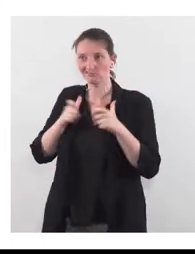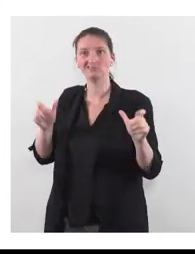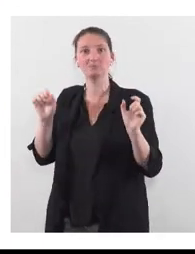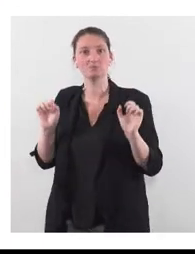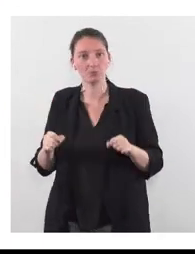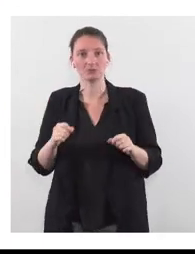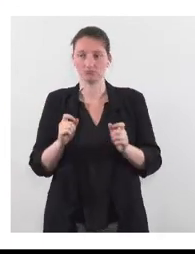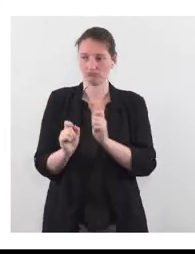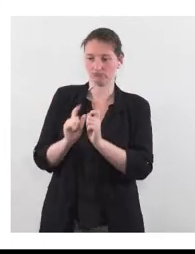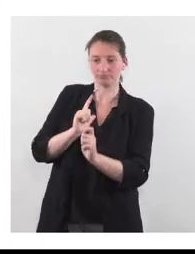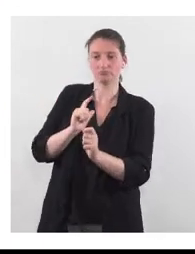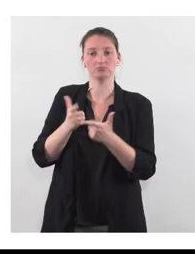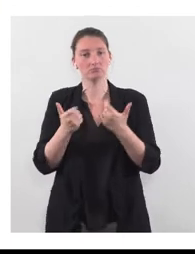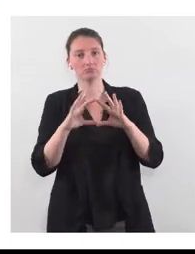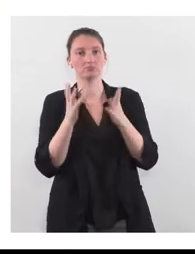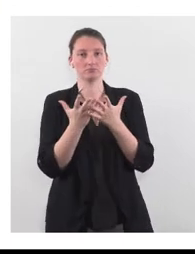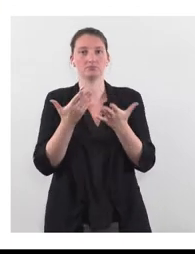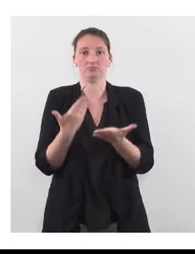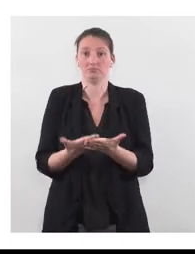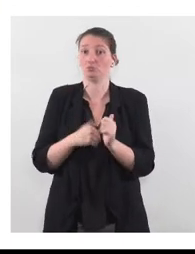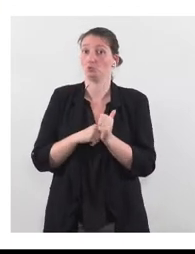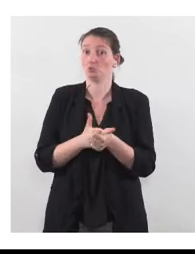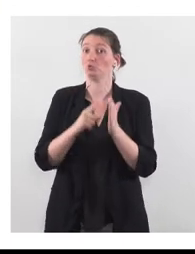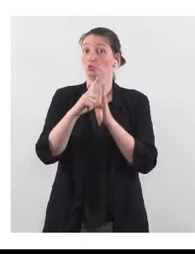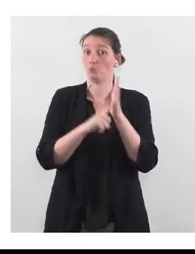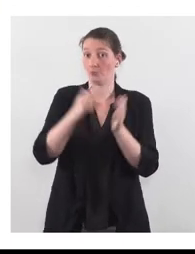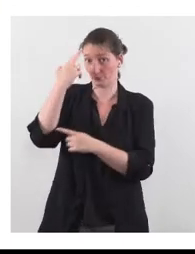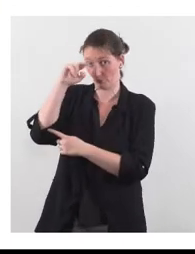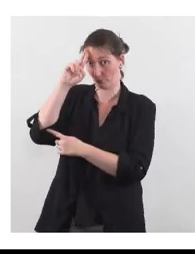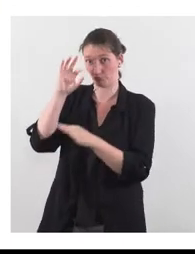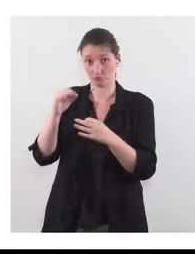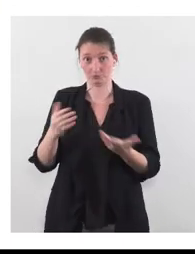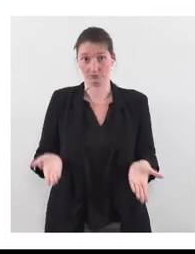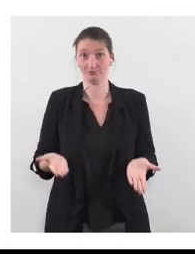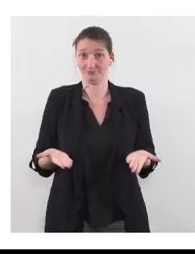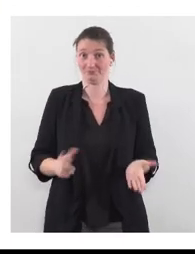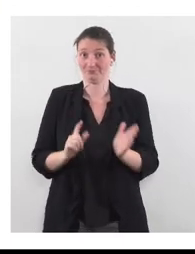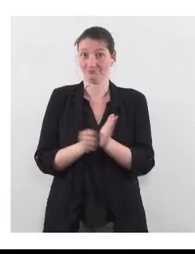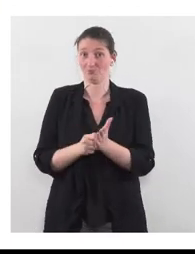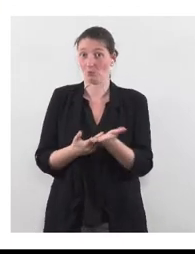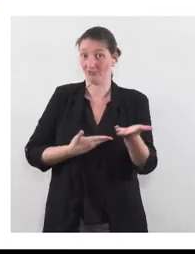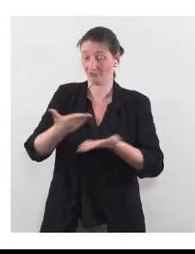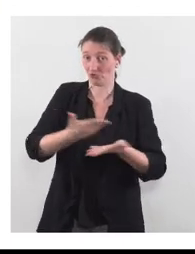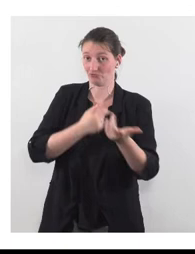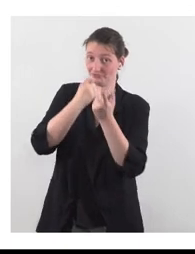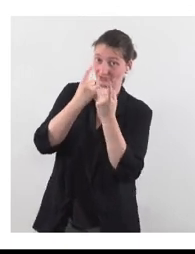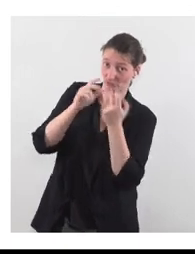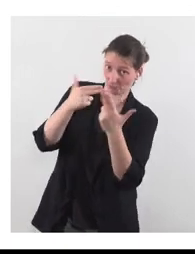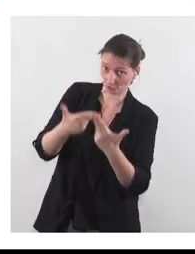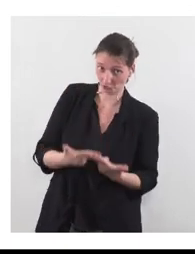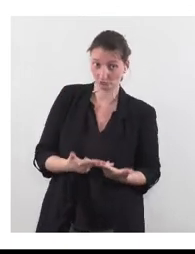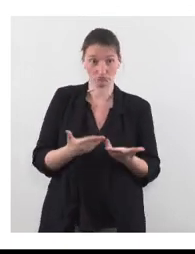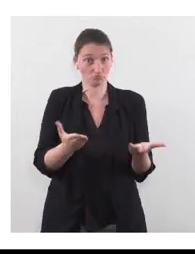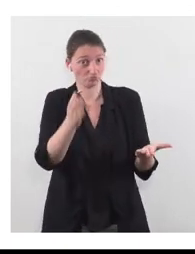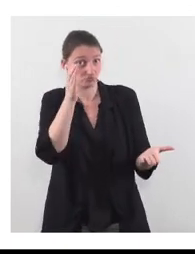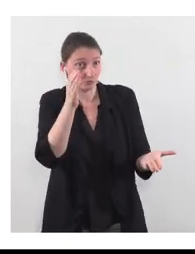aux compensations selon la loi européenne. Nous sommes arrivés au temps des questions. N'hésitez pas à poser vos questions à